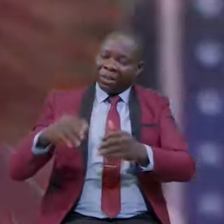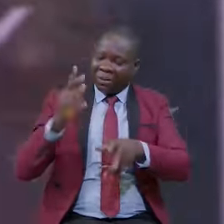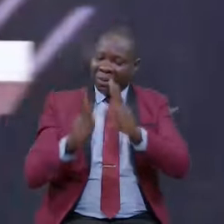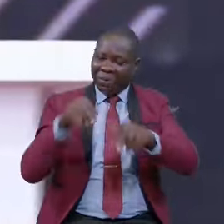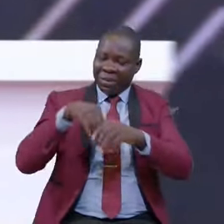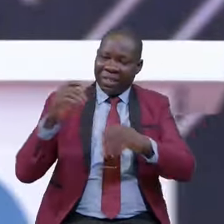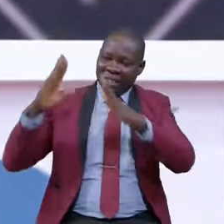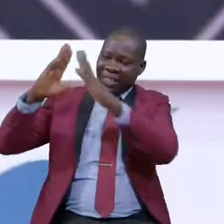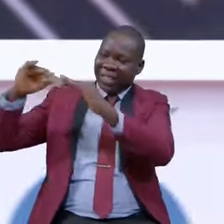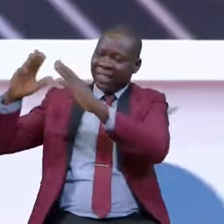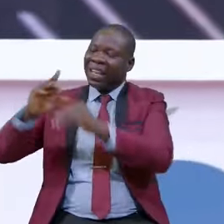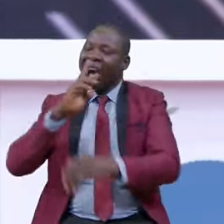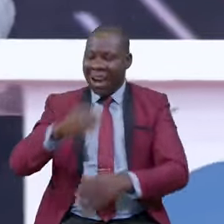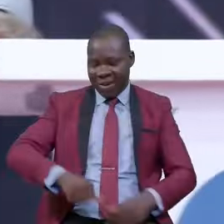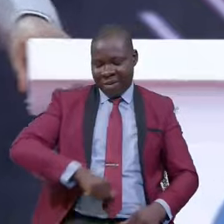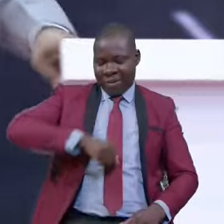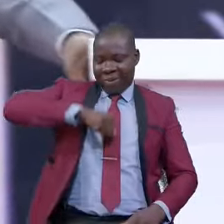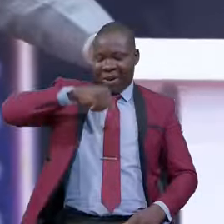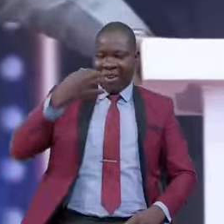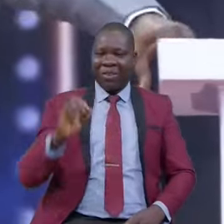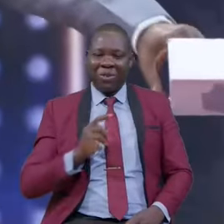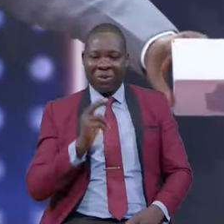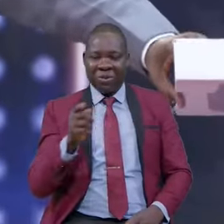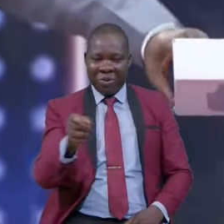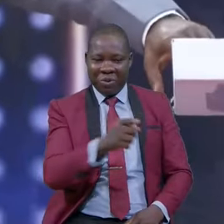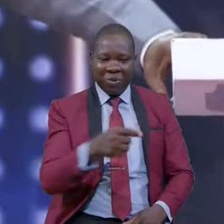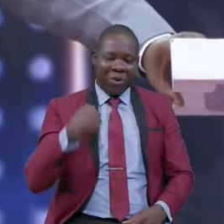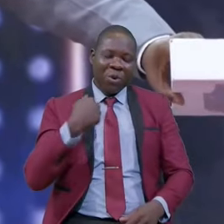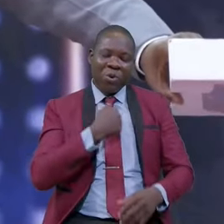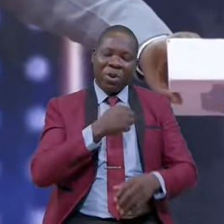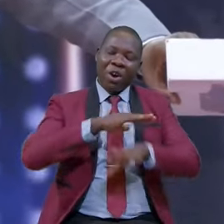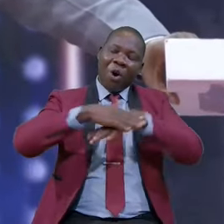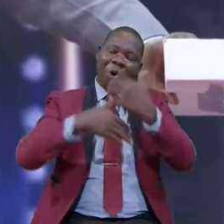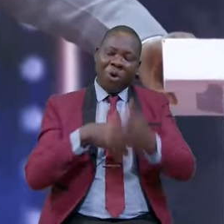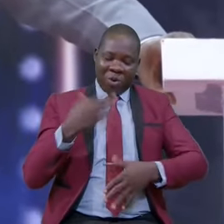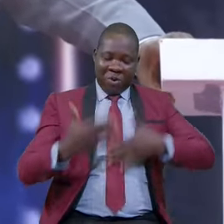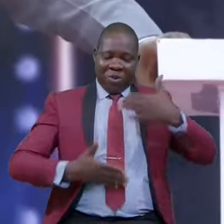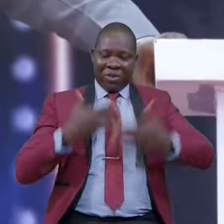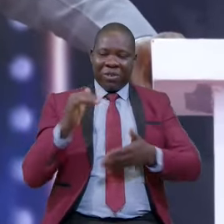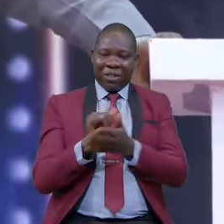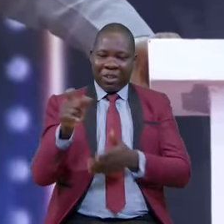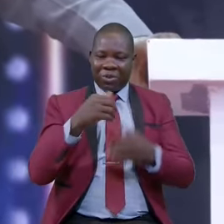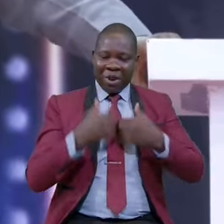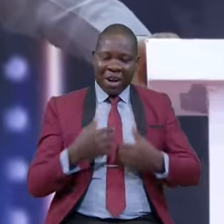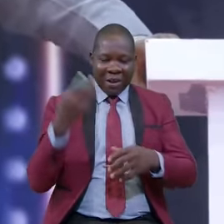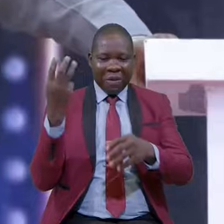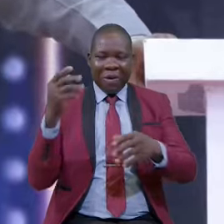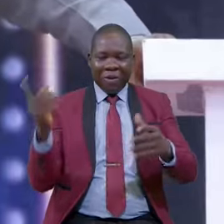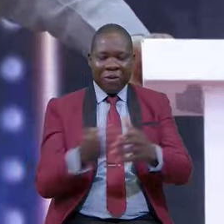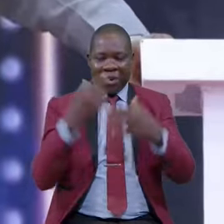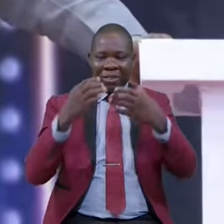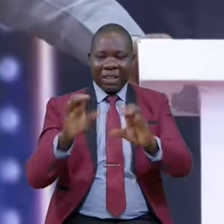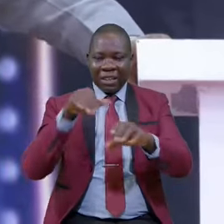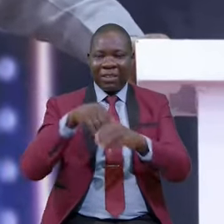nous nous réjouissons que tu es premier en mathématiques. Il dit, dans l'histoire, c'est ce qu'il m'a dit, je ne sais